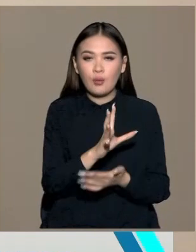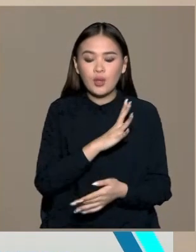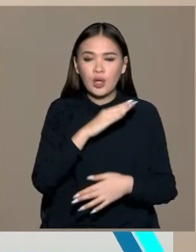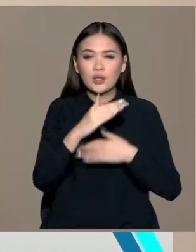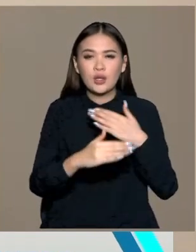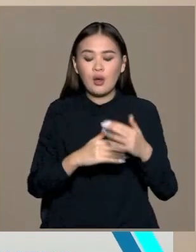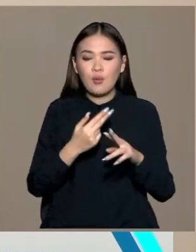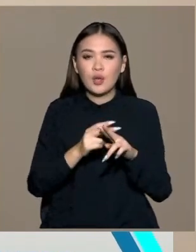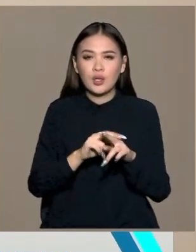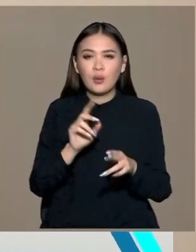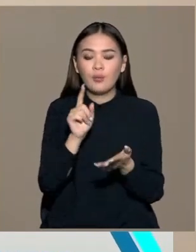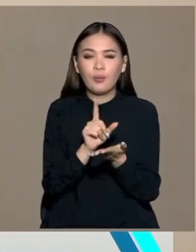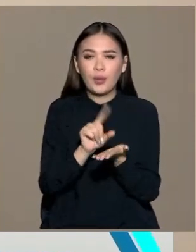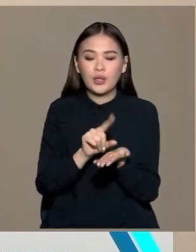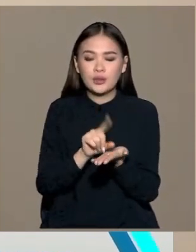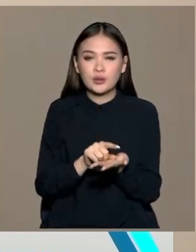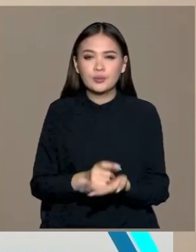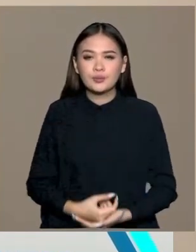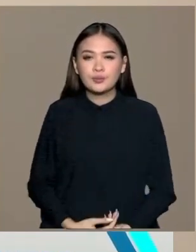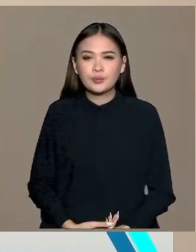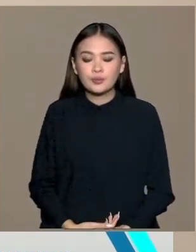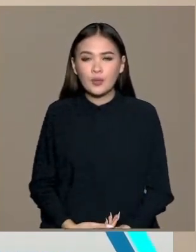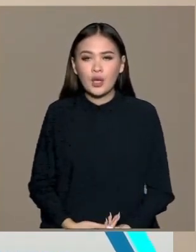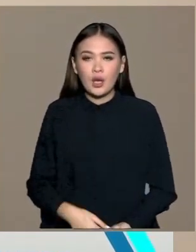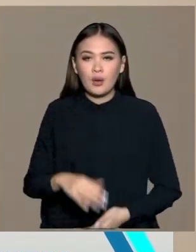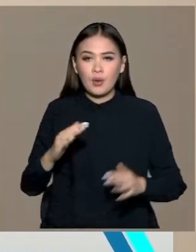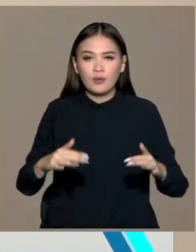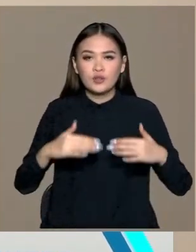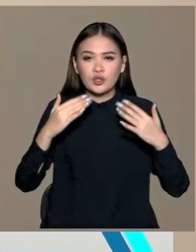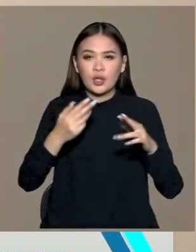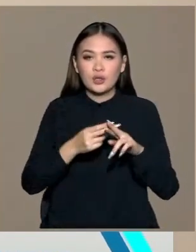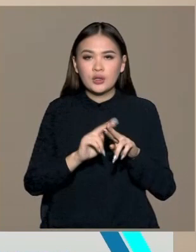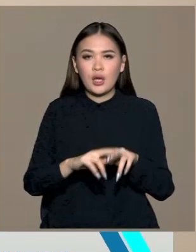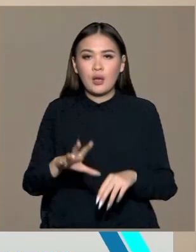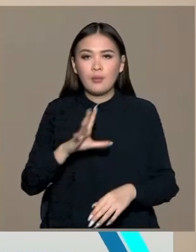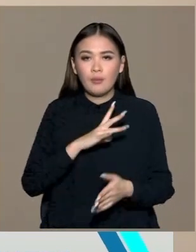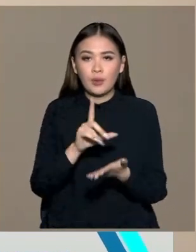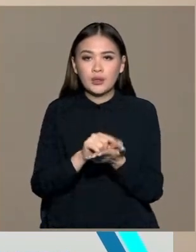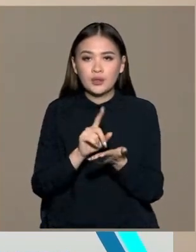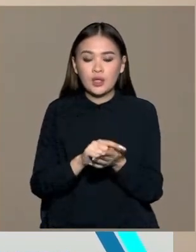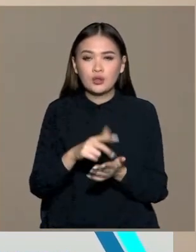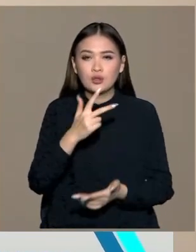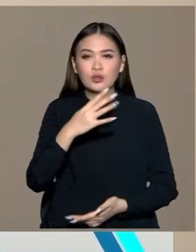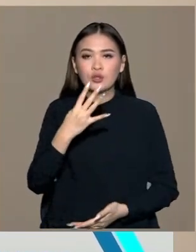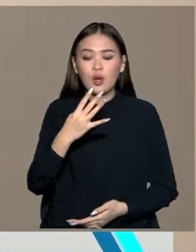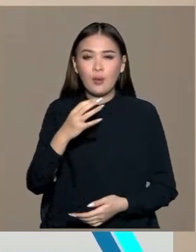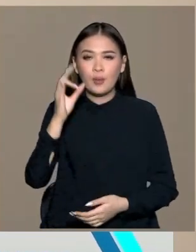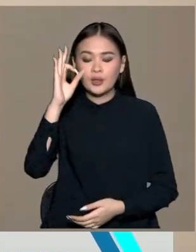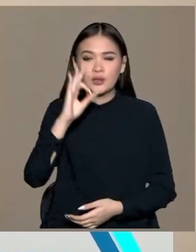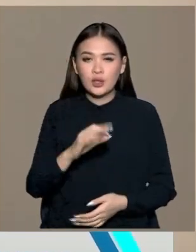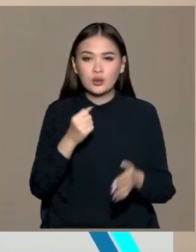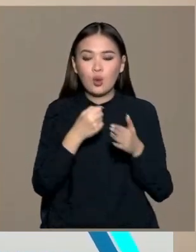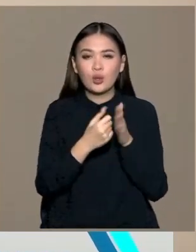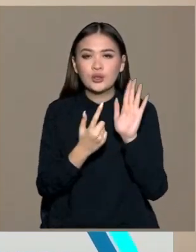базовой пенсии повышение минимального размера базовой пенсии с 34 процентов до 70 и